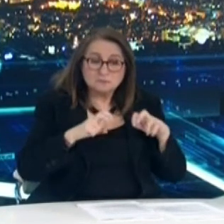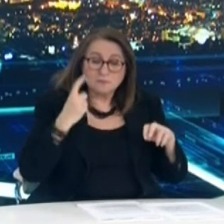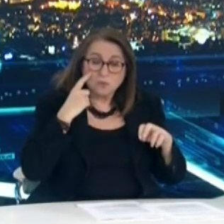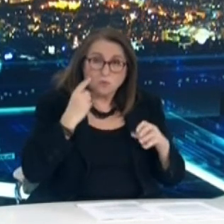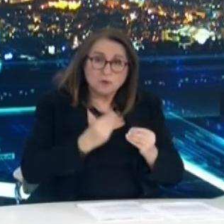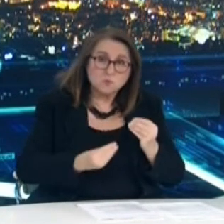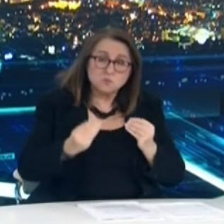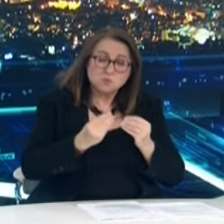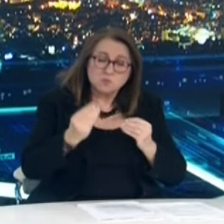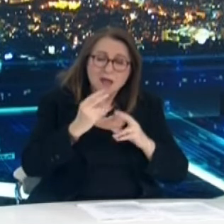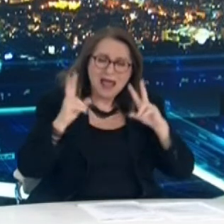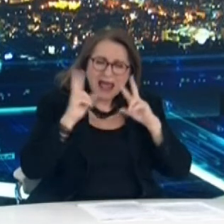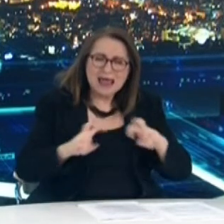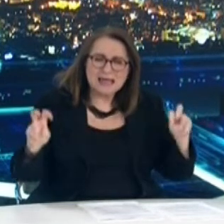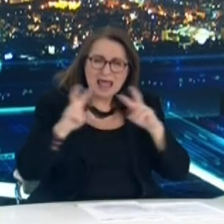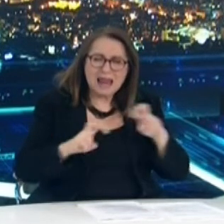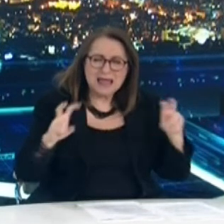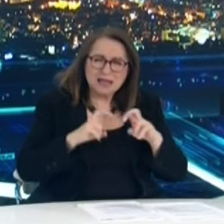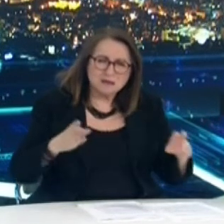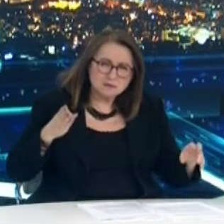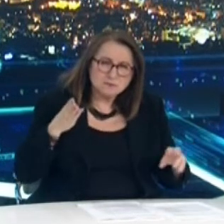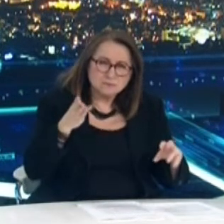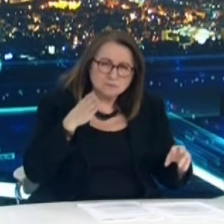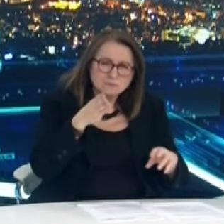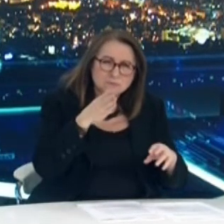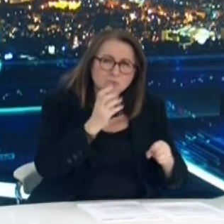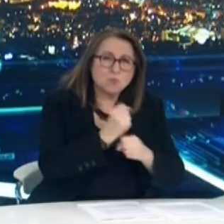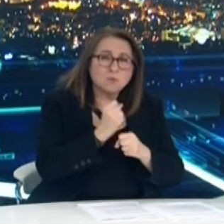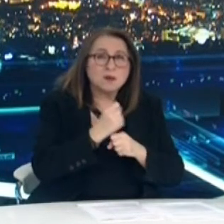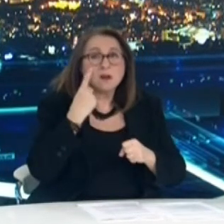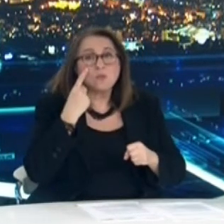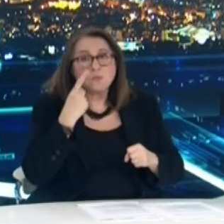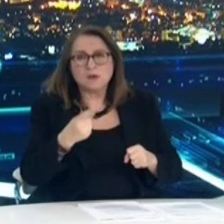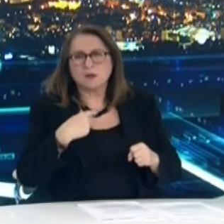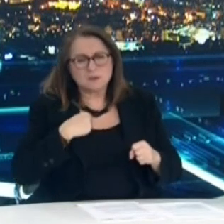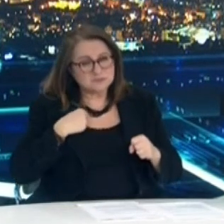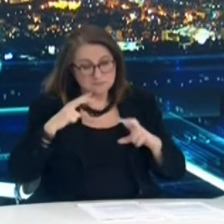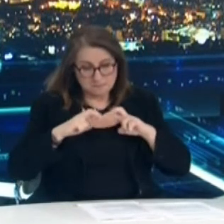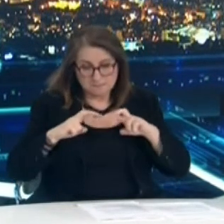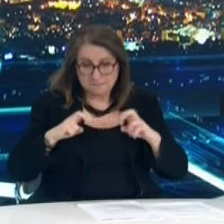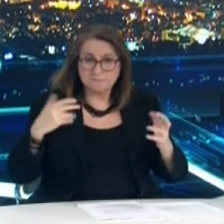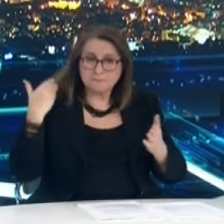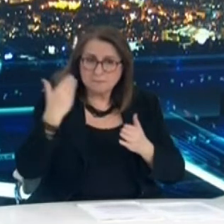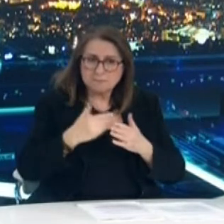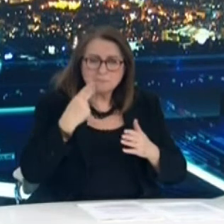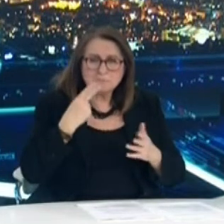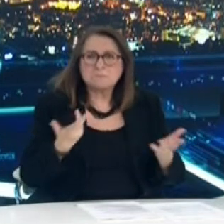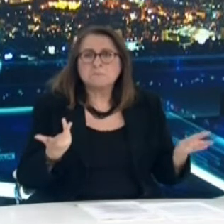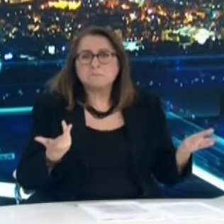και προκύπτει και από όλες τις εκμελατήσεις, ότι ουσιαστικά σε συντριπτικό ποσοστό αυτές οι δύο περιπτώσεις ήταν